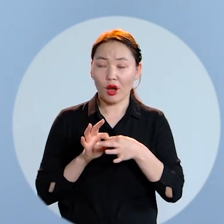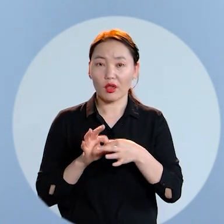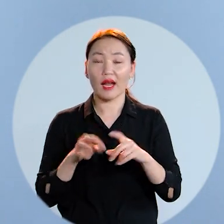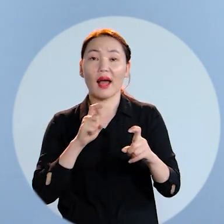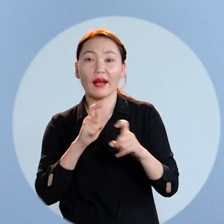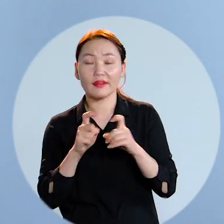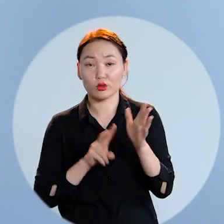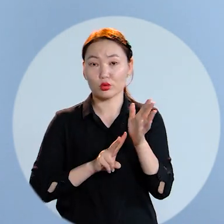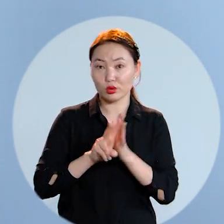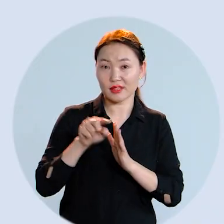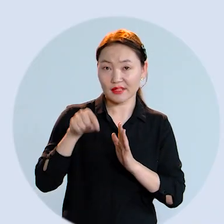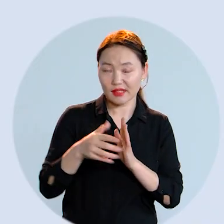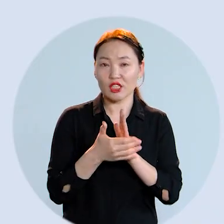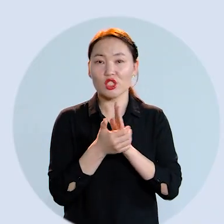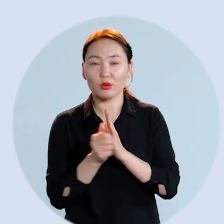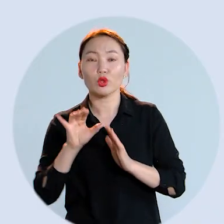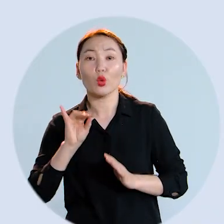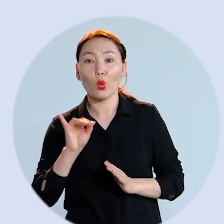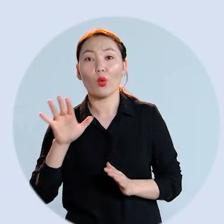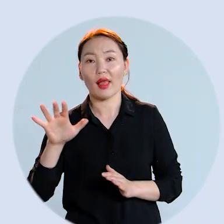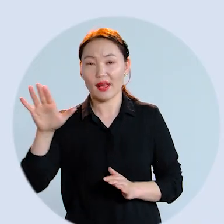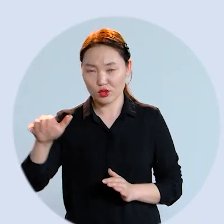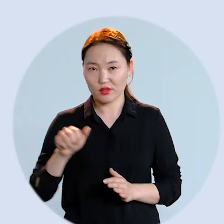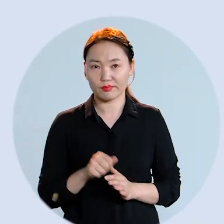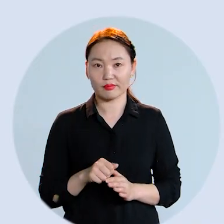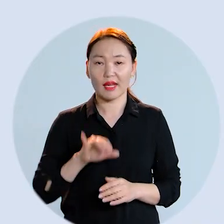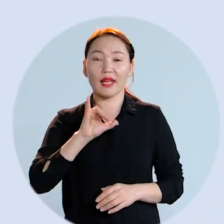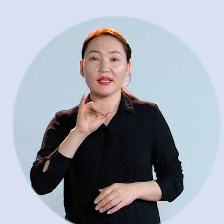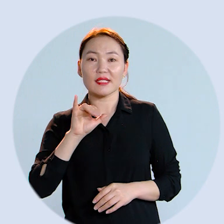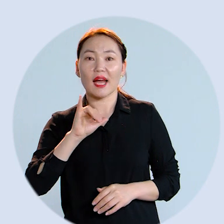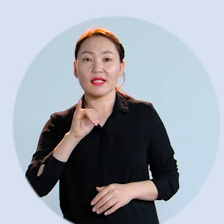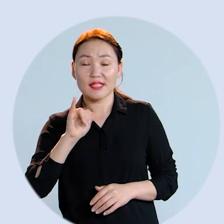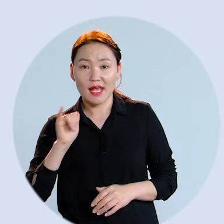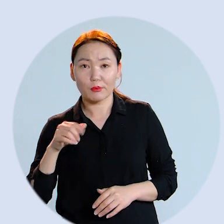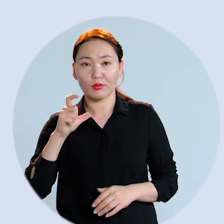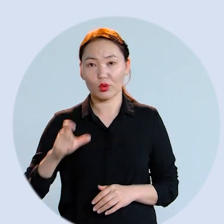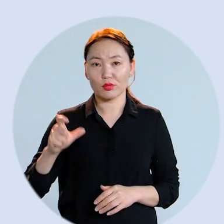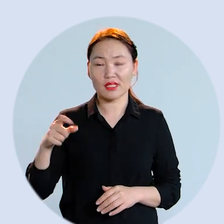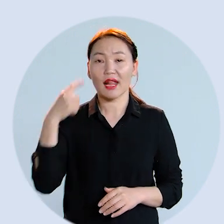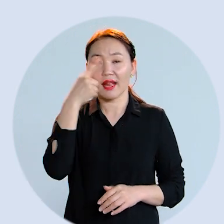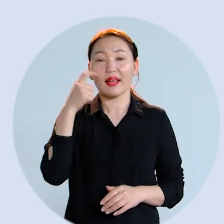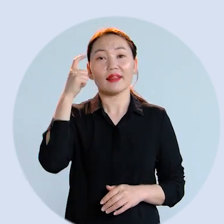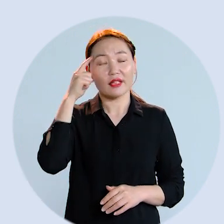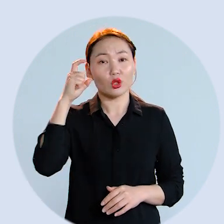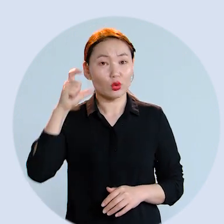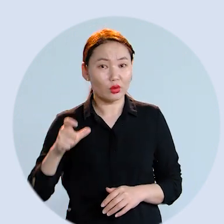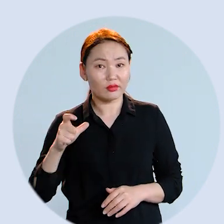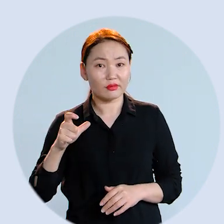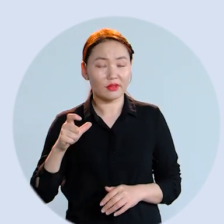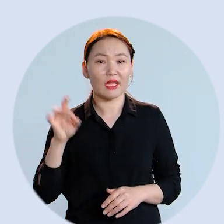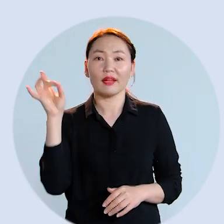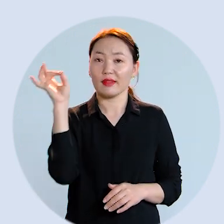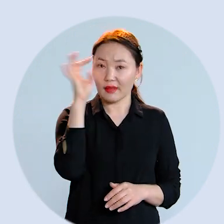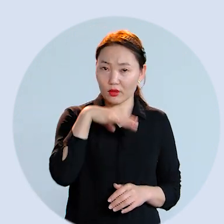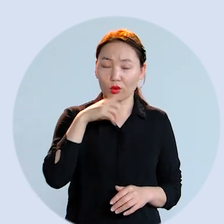энгийнээр хэлэхэд таньдаг таньдгүй хүмүүстэй сайхан харилцаа холбоотой байж, холбоо харилцаагаа эрэг зүв авч ухлан, за